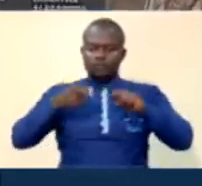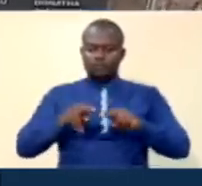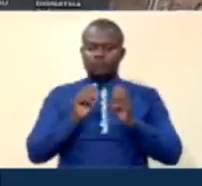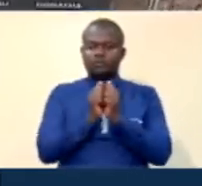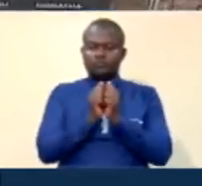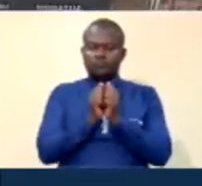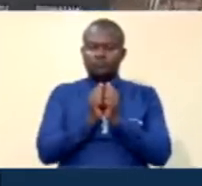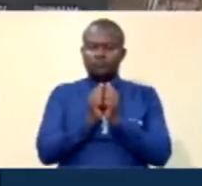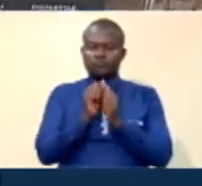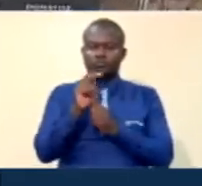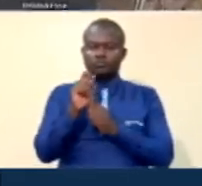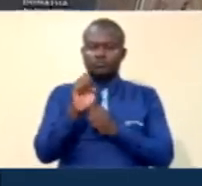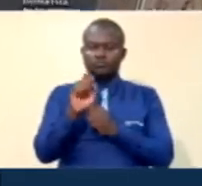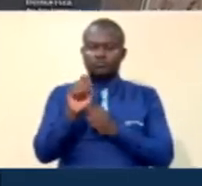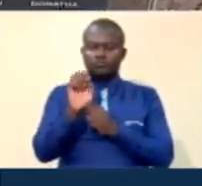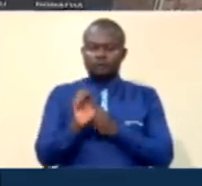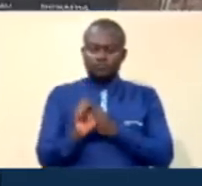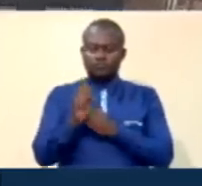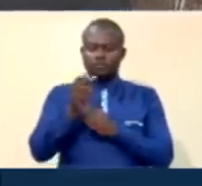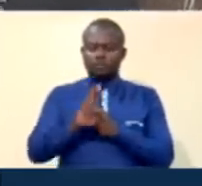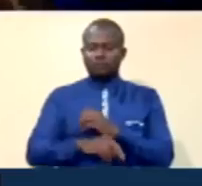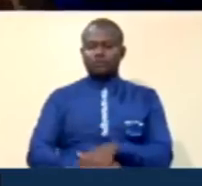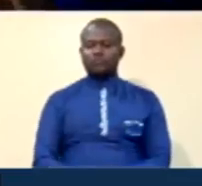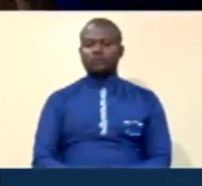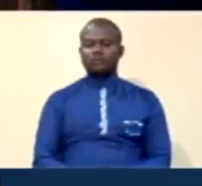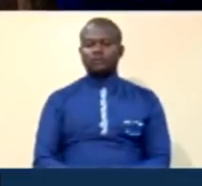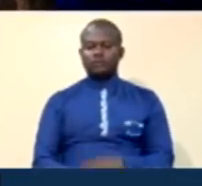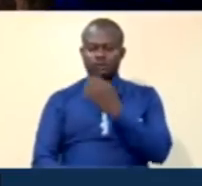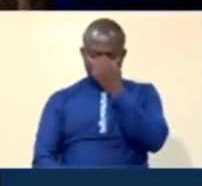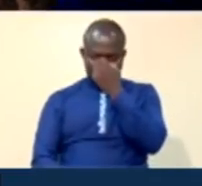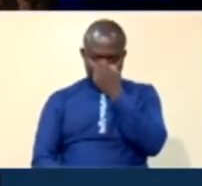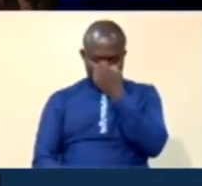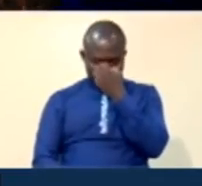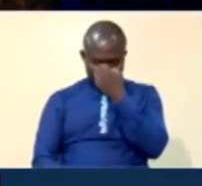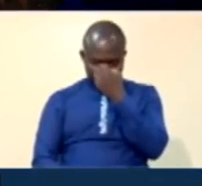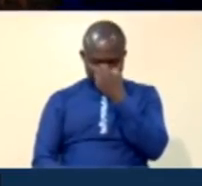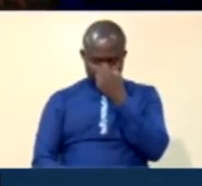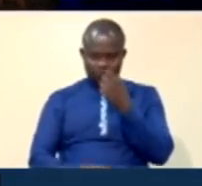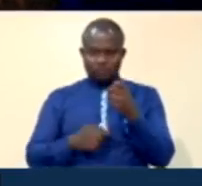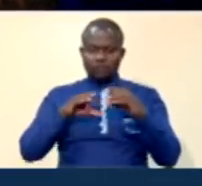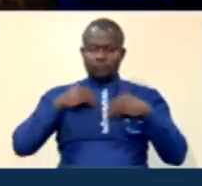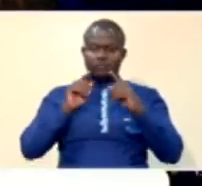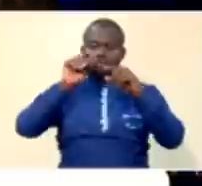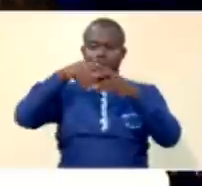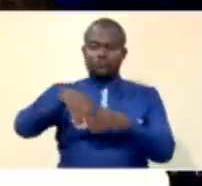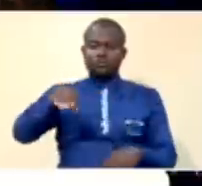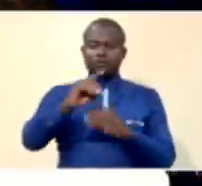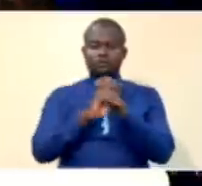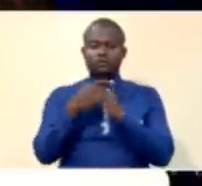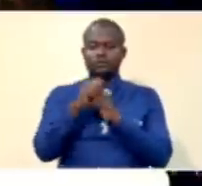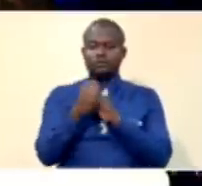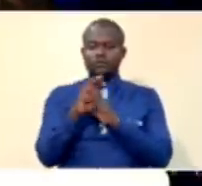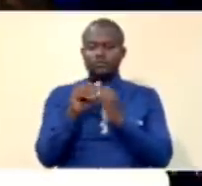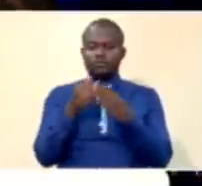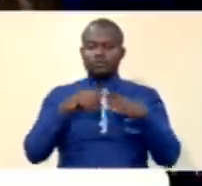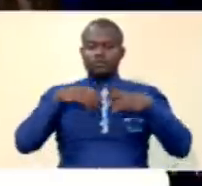isi. Nete Olive, Televiziyo y'u Rwanda. Reka tujye mu karere ka Gisagara. Ibyo aho